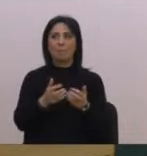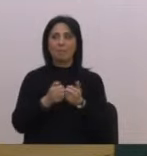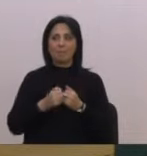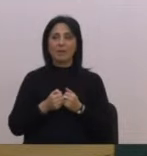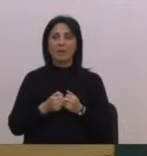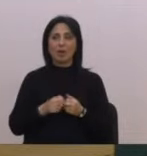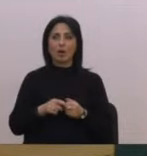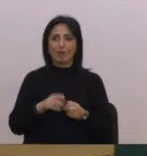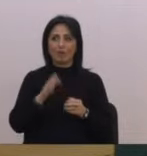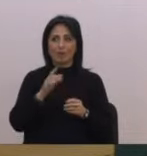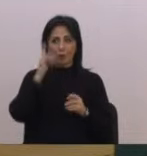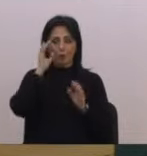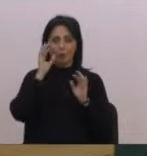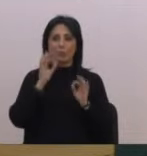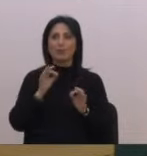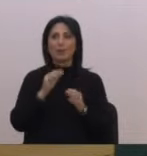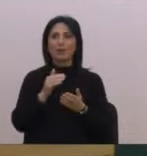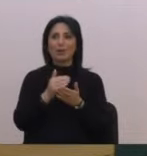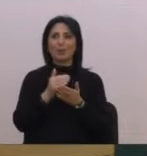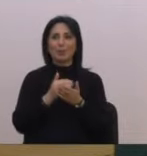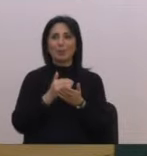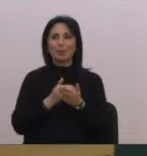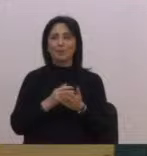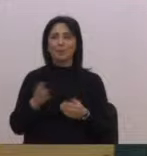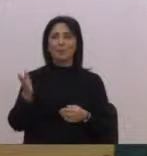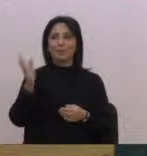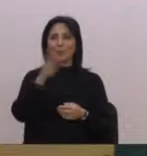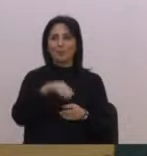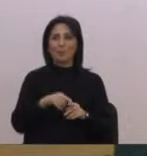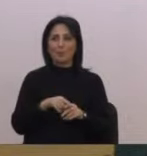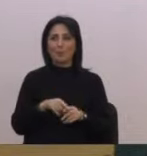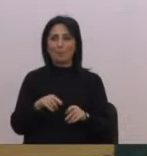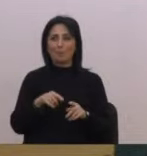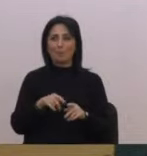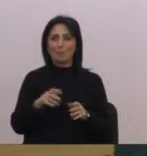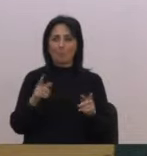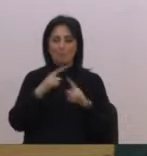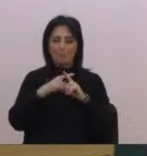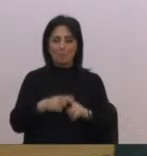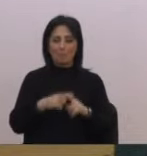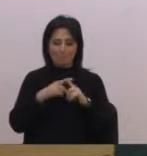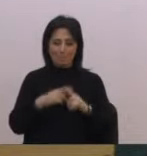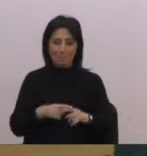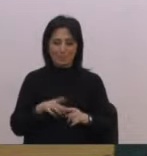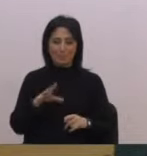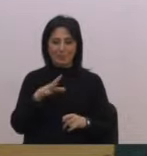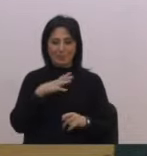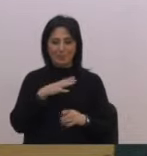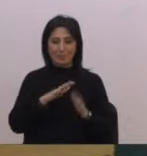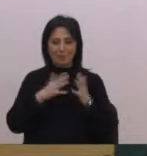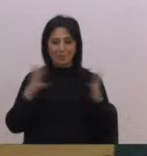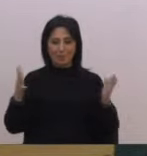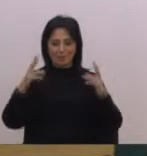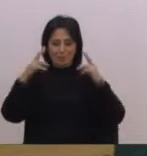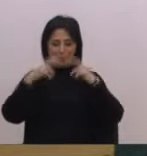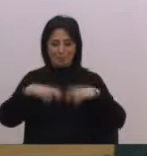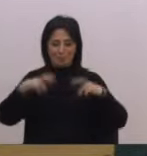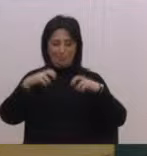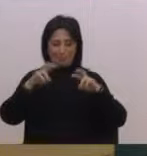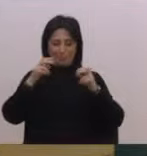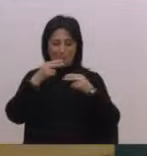გონივრული გადაწყვეტილება, წამოხვიდრეთ კომპრომისზე, იყოს ფართო განხილვა